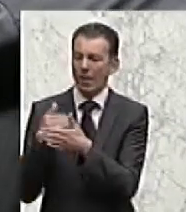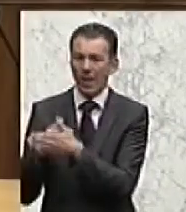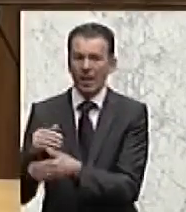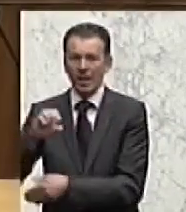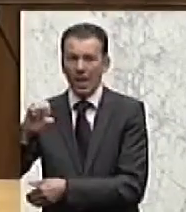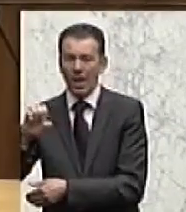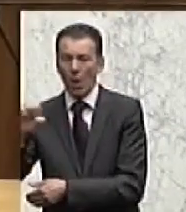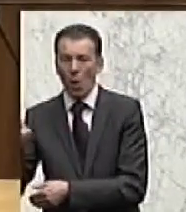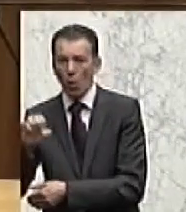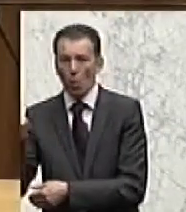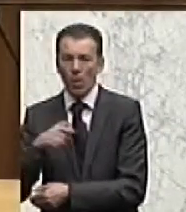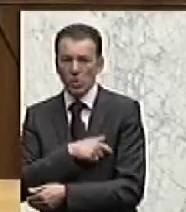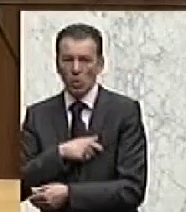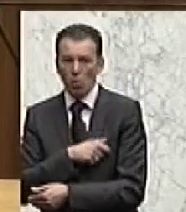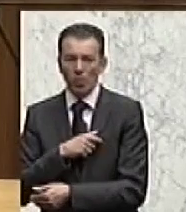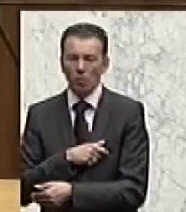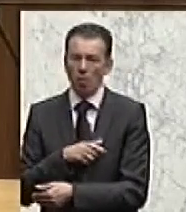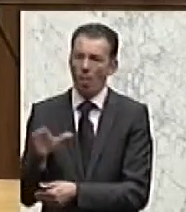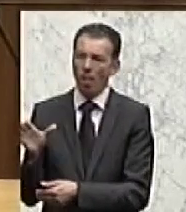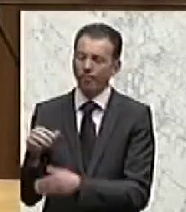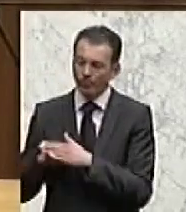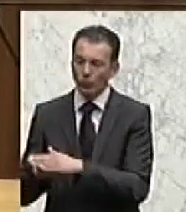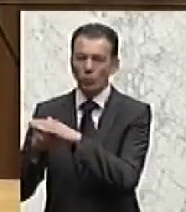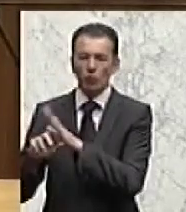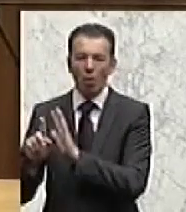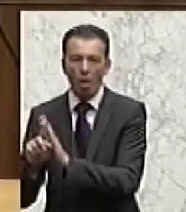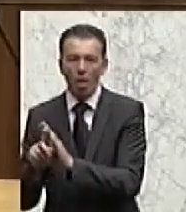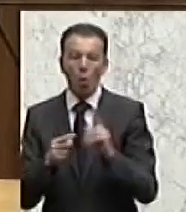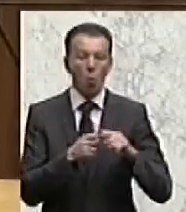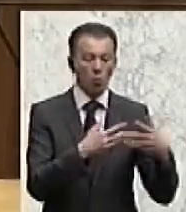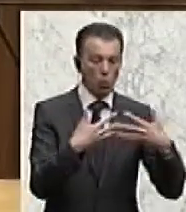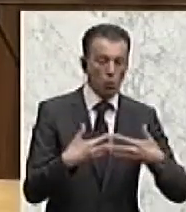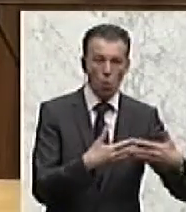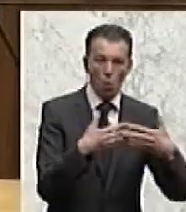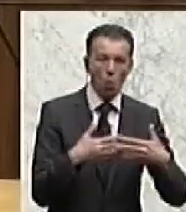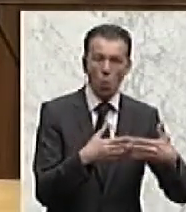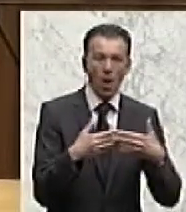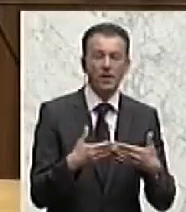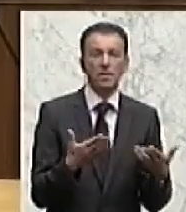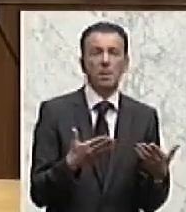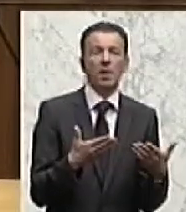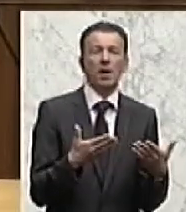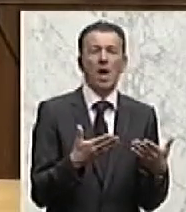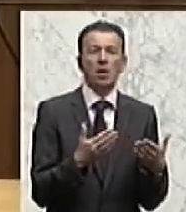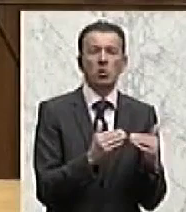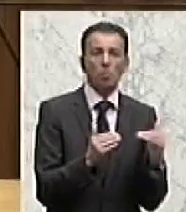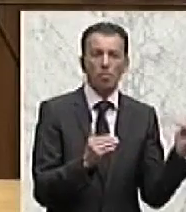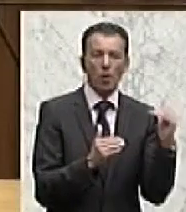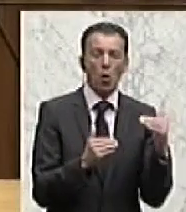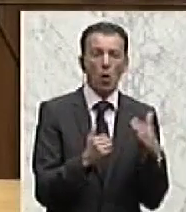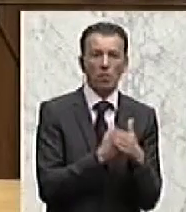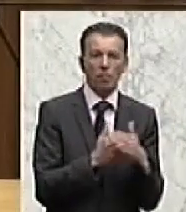Kommission, gepaart und umgeben von Lobbyisten und US-amerikanischen Behördenvertretern, auf der anderen Seite hier ein